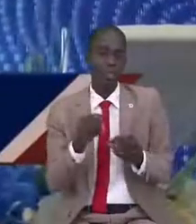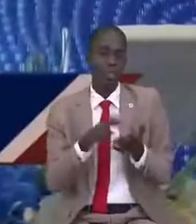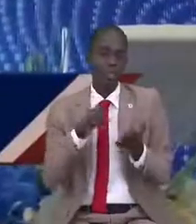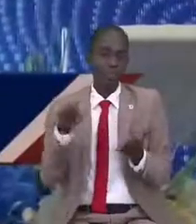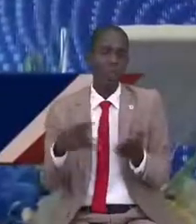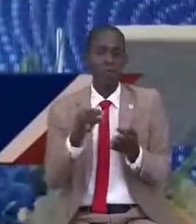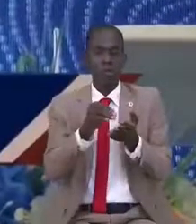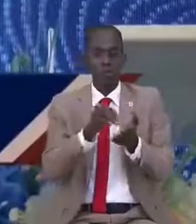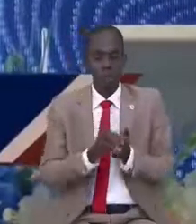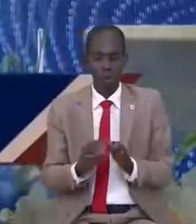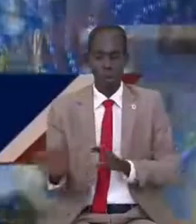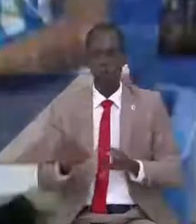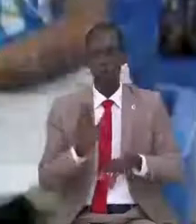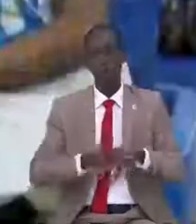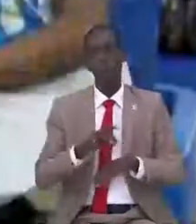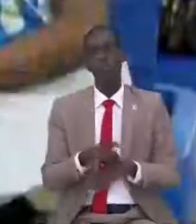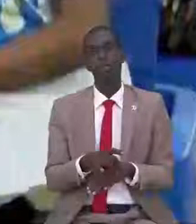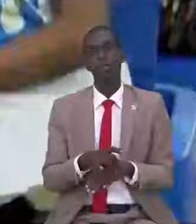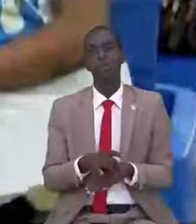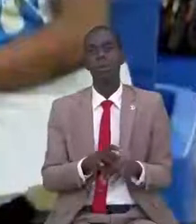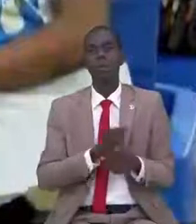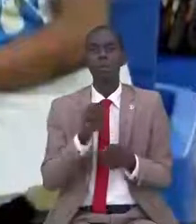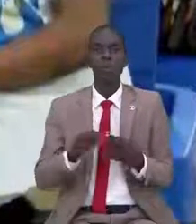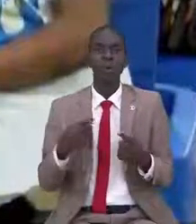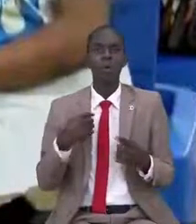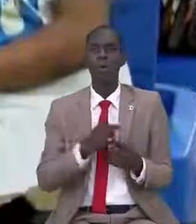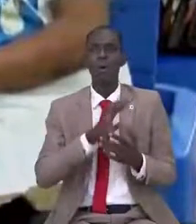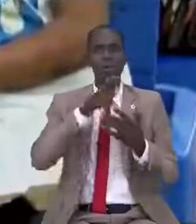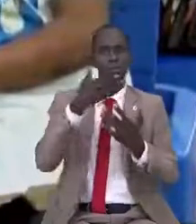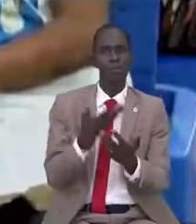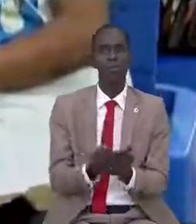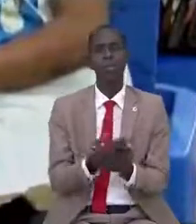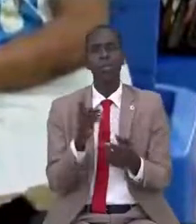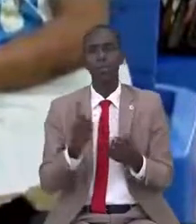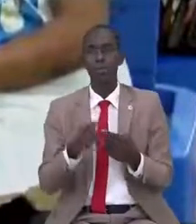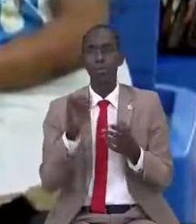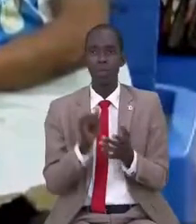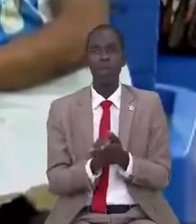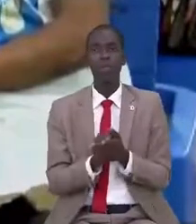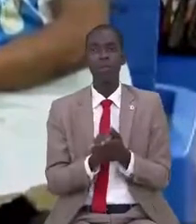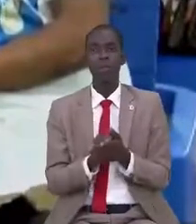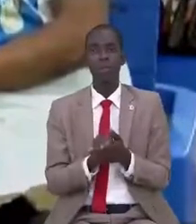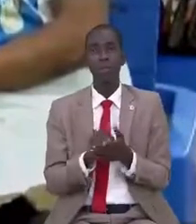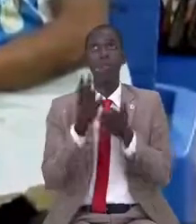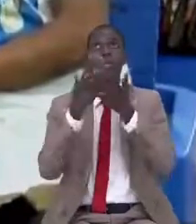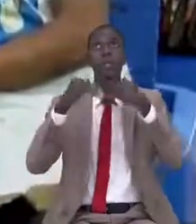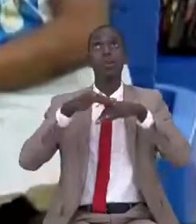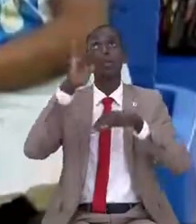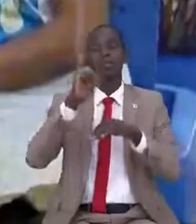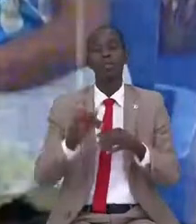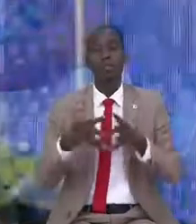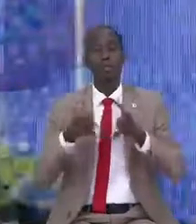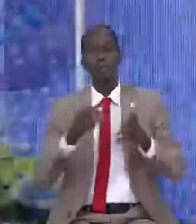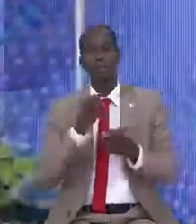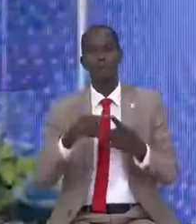de ses actes sur la terre. Arrivé à la porte du ciel, lorsque nous tiendrons